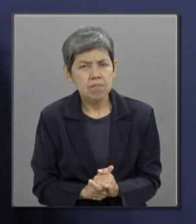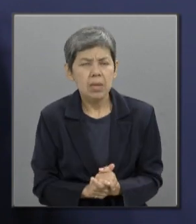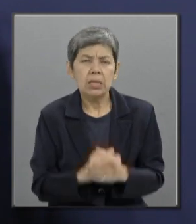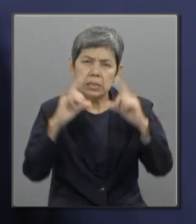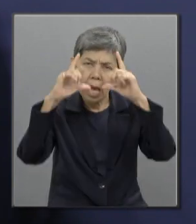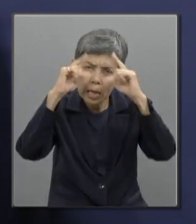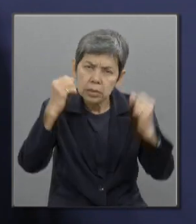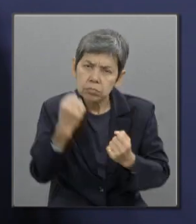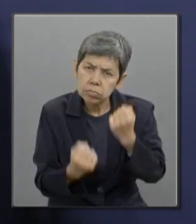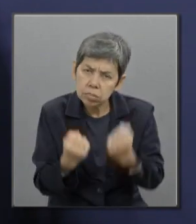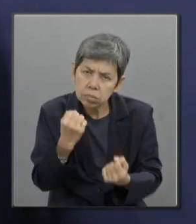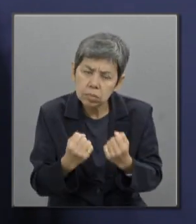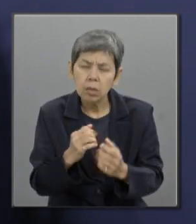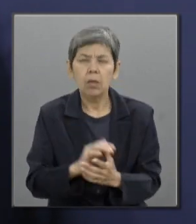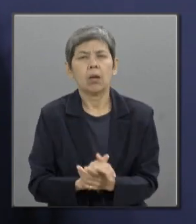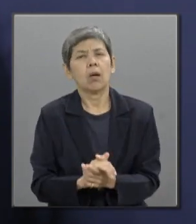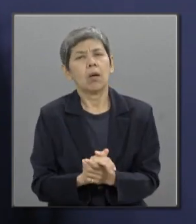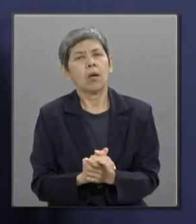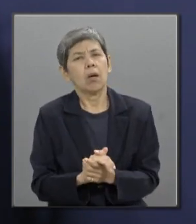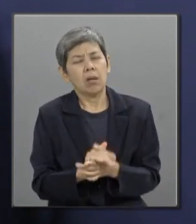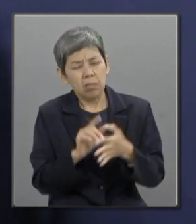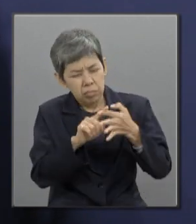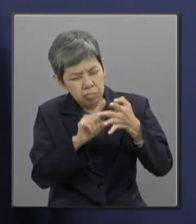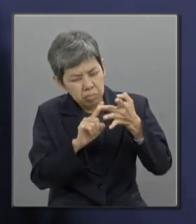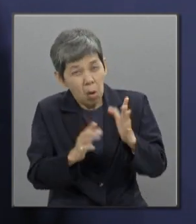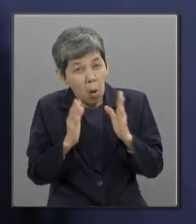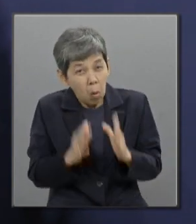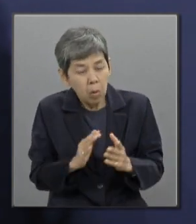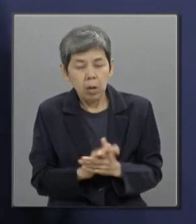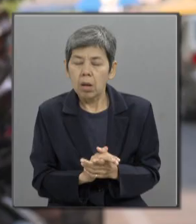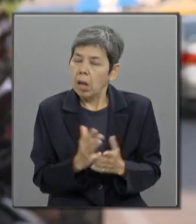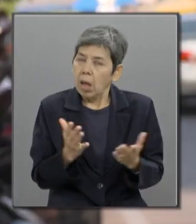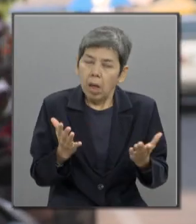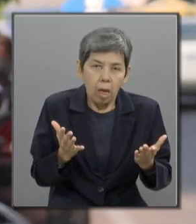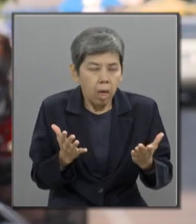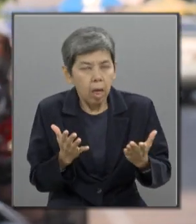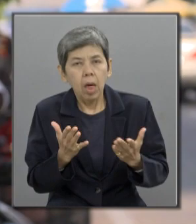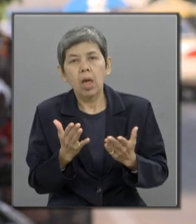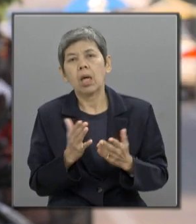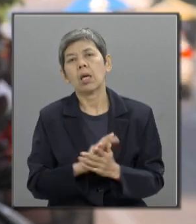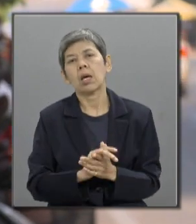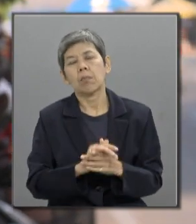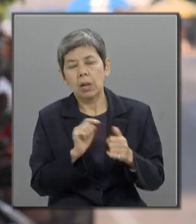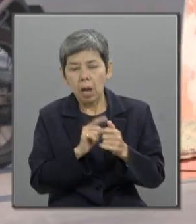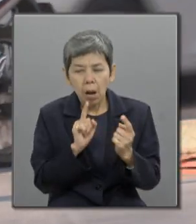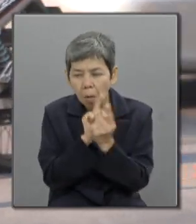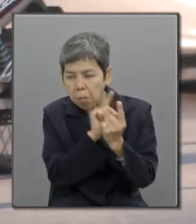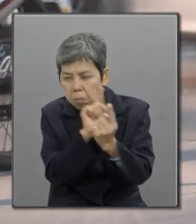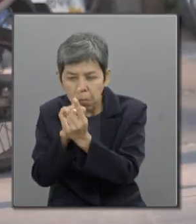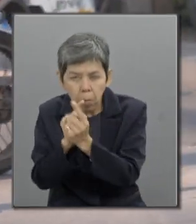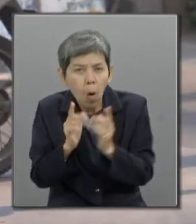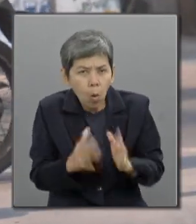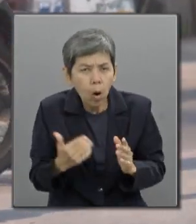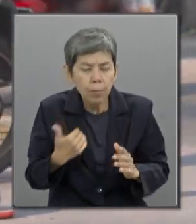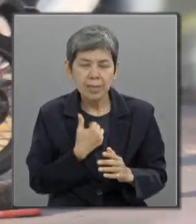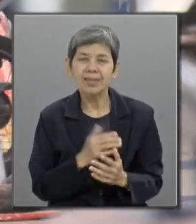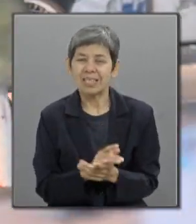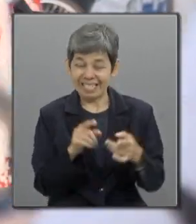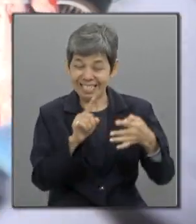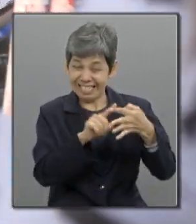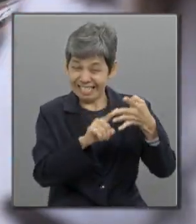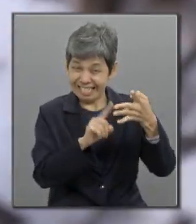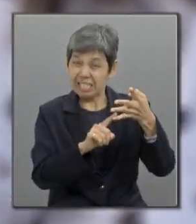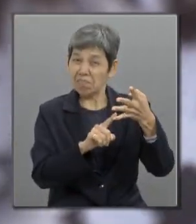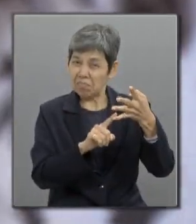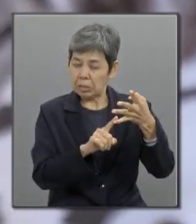แท็กซี่คนเหล่านี้เนี่ยเป็นคนที่หนีไม่ได้ที่จะต้องสัมผัสกับผู้คนเพราะฉะนั้นกลุ่มคนพวกนี้เป็นกลุ่ม